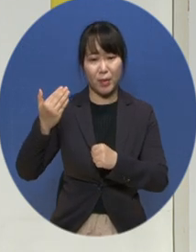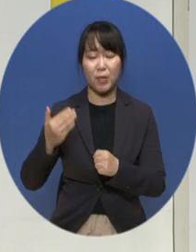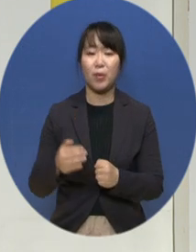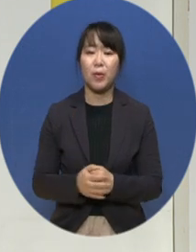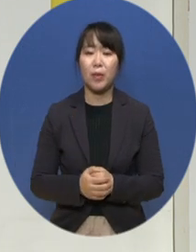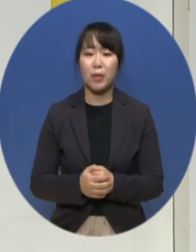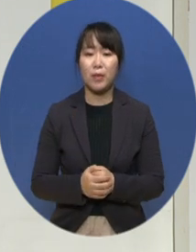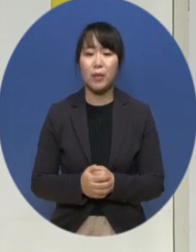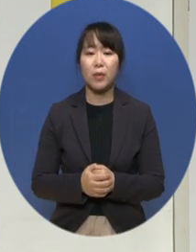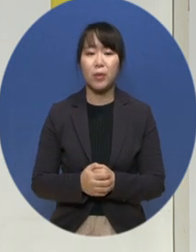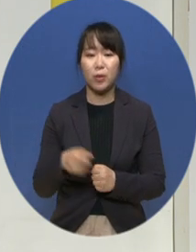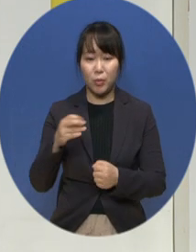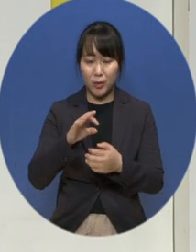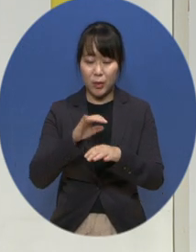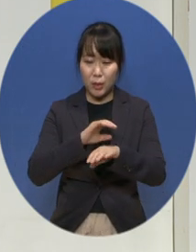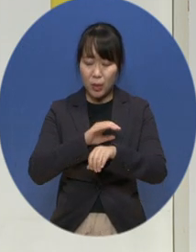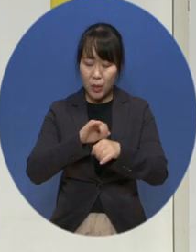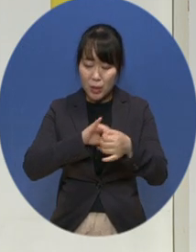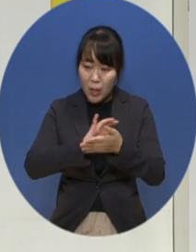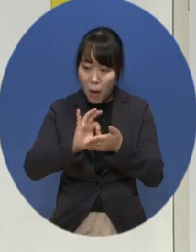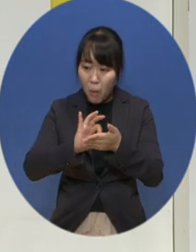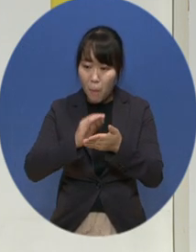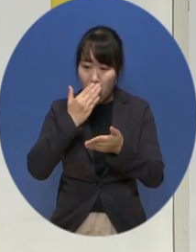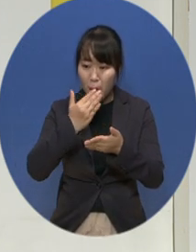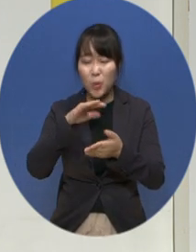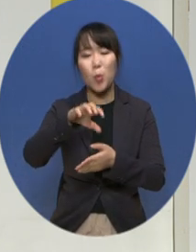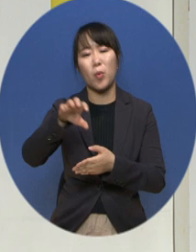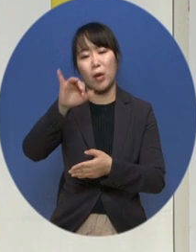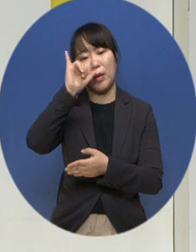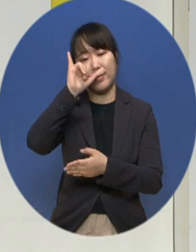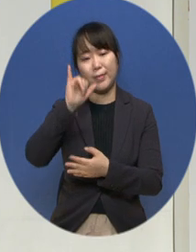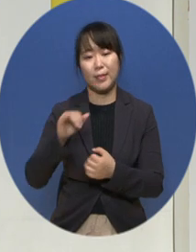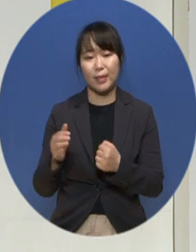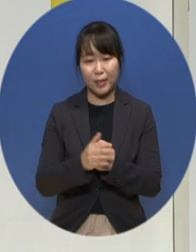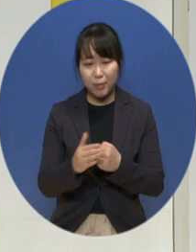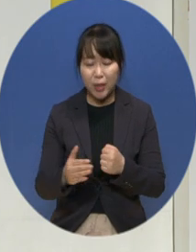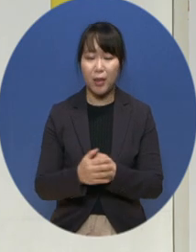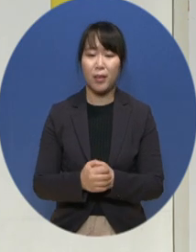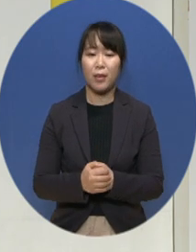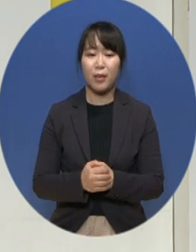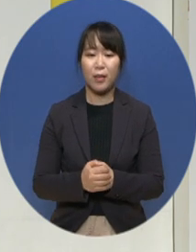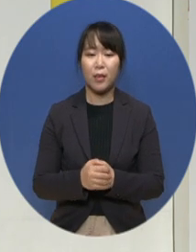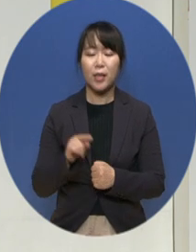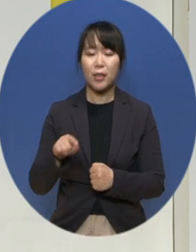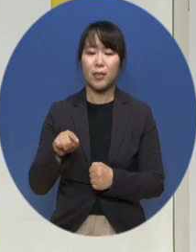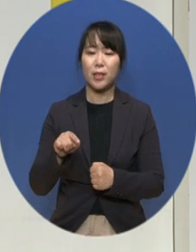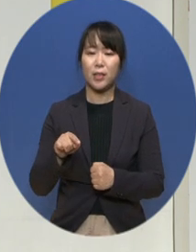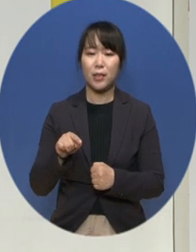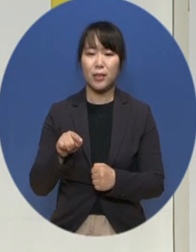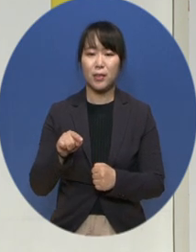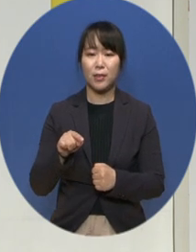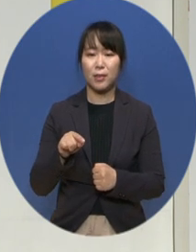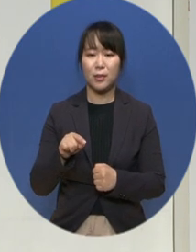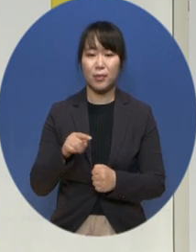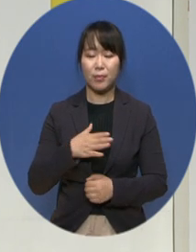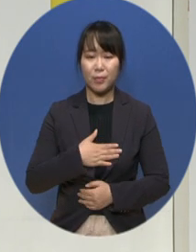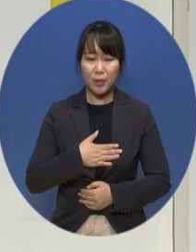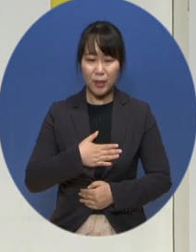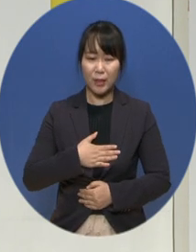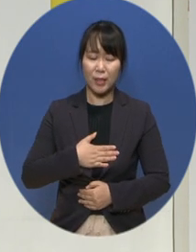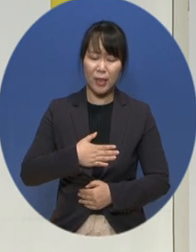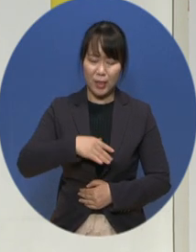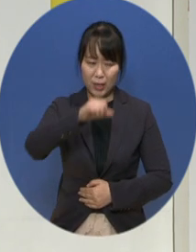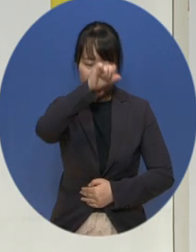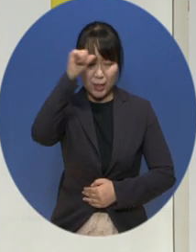그런 반드시 써먹을 때가 있습니다 4 그러기 때문에 아 그것이 막 어 자기야 인생인